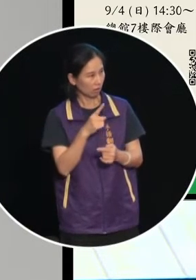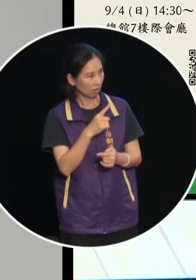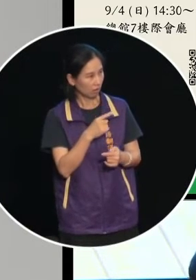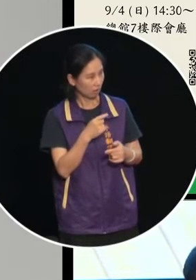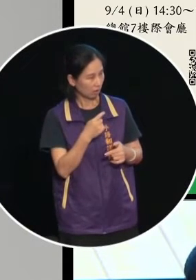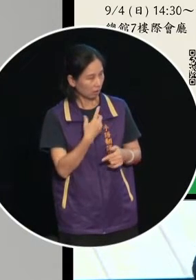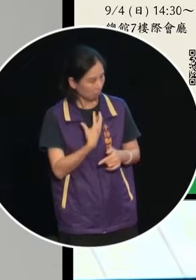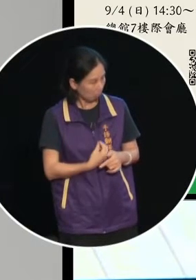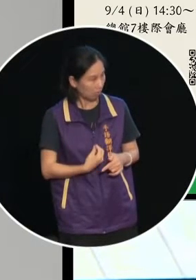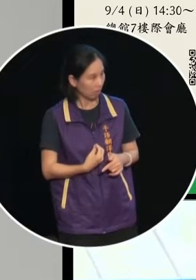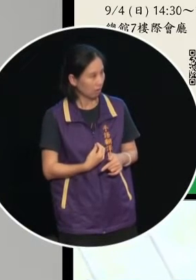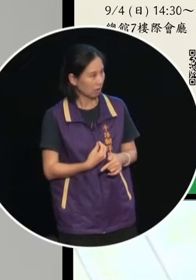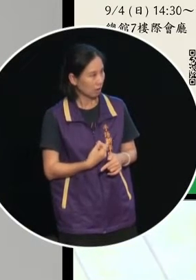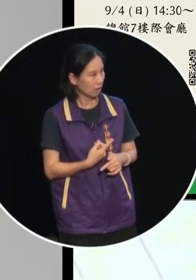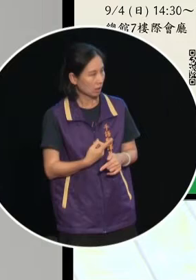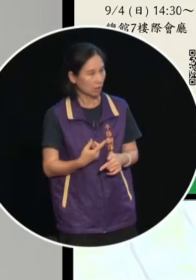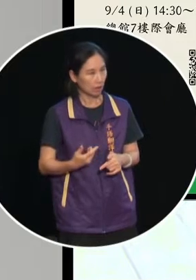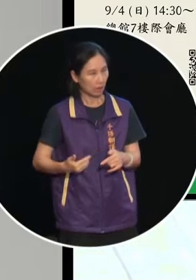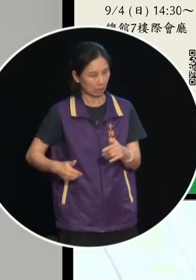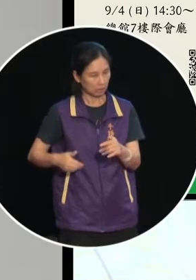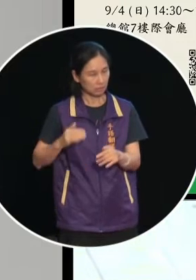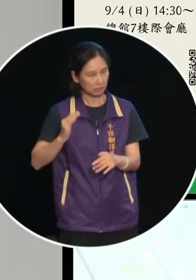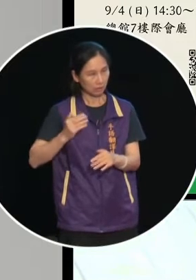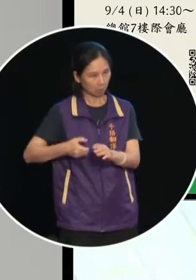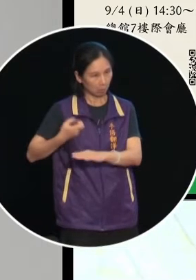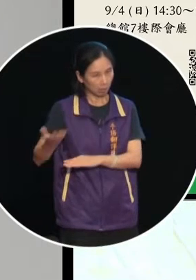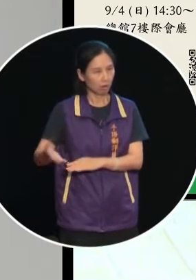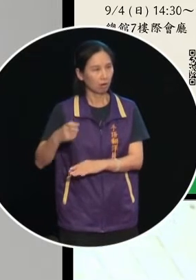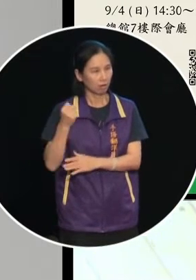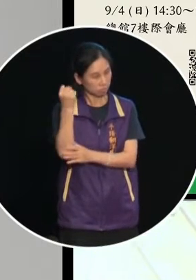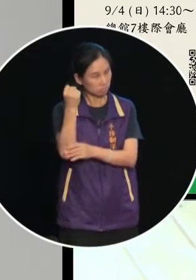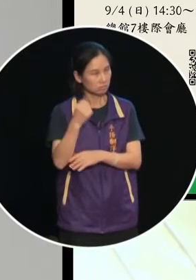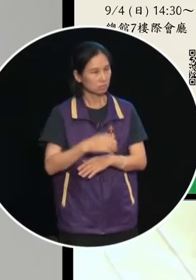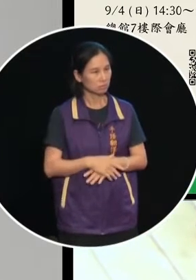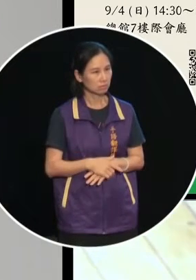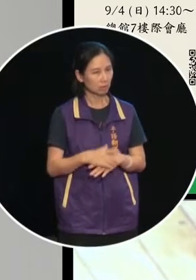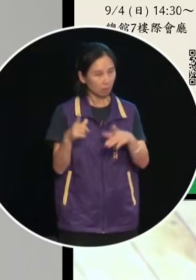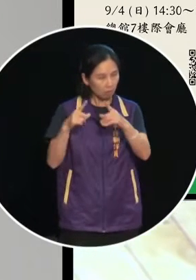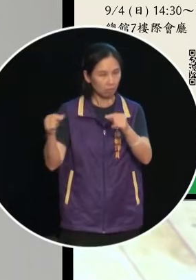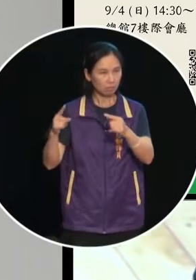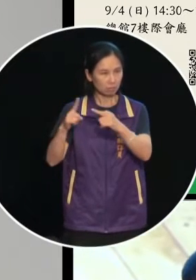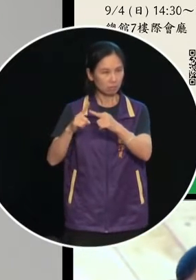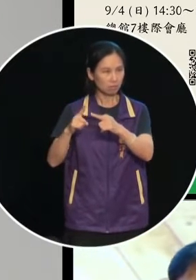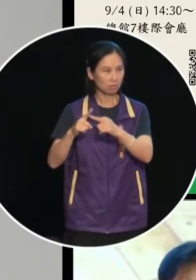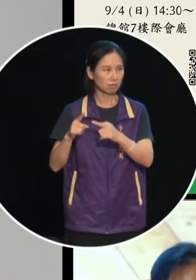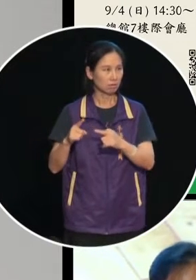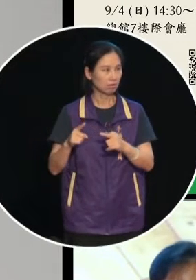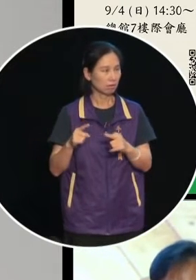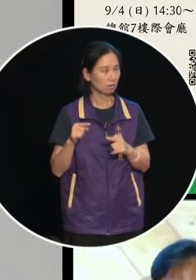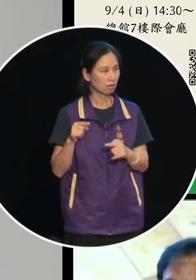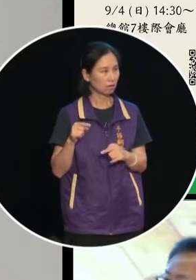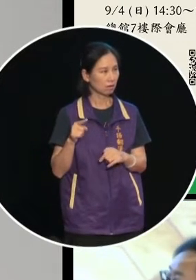有那个杀伤力了。结果呢，日本人其实